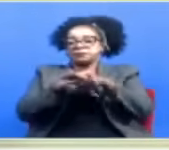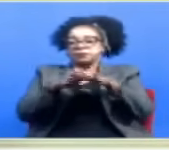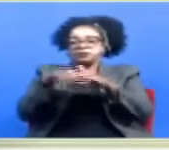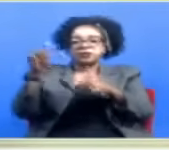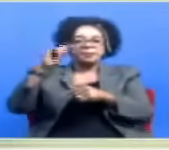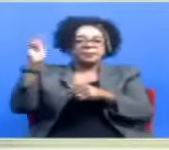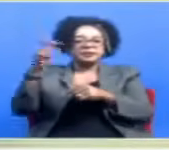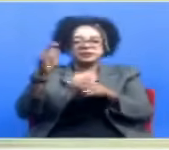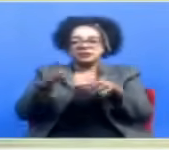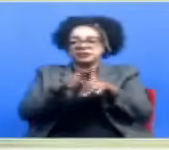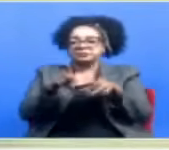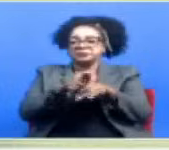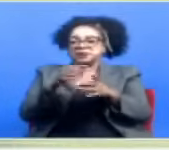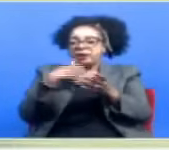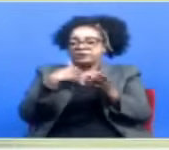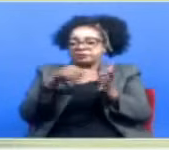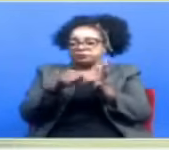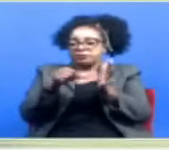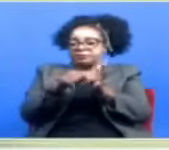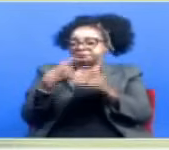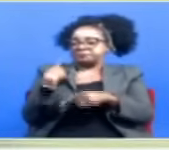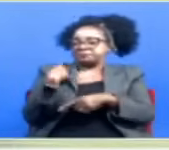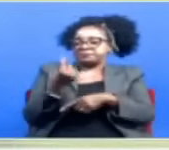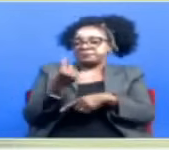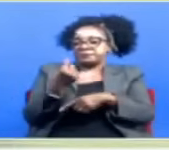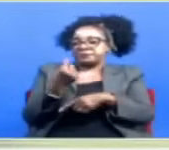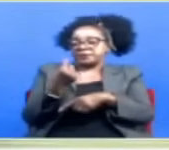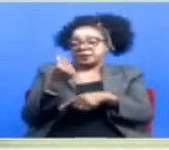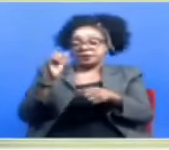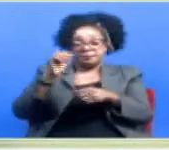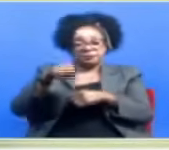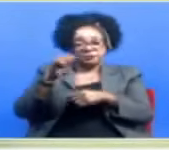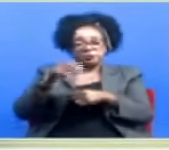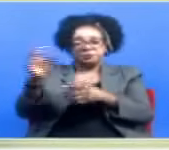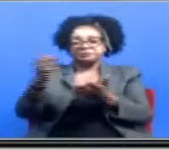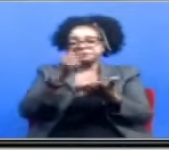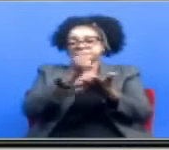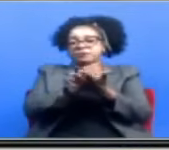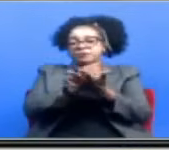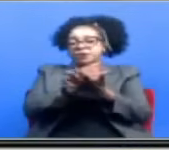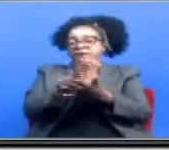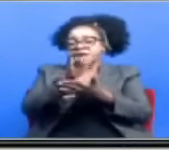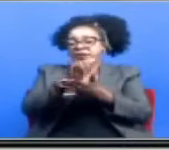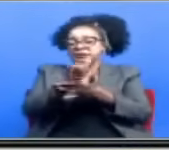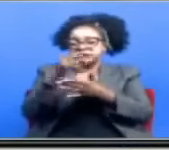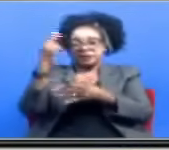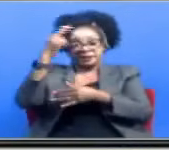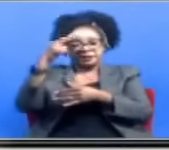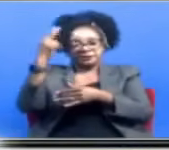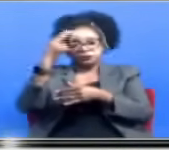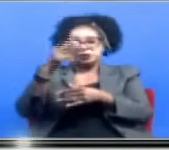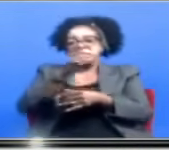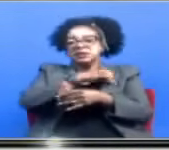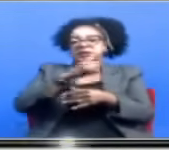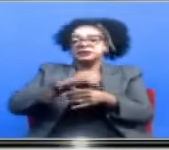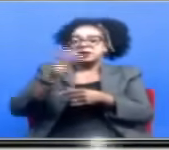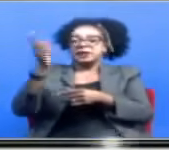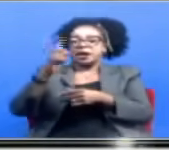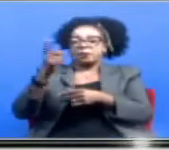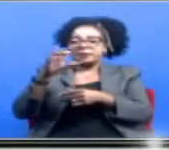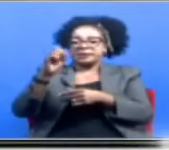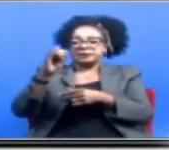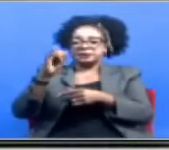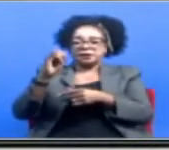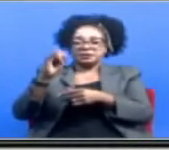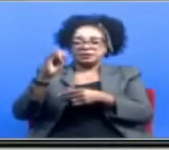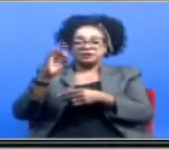kufuatia tofauti zao za hivi majuzi huenda hakuteuliwa kwa misingi hiyo. Naye seneta wa Nairobi Edwin Sifuna